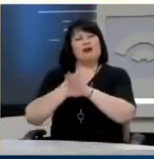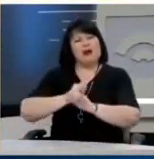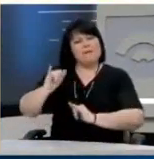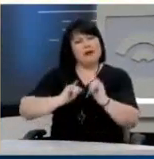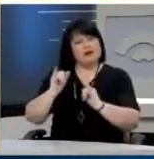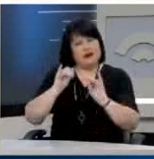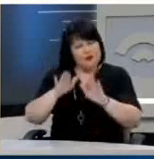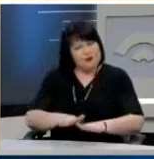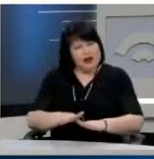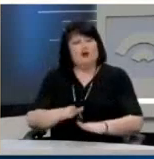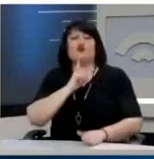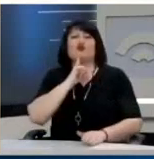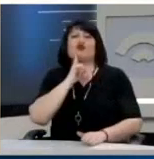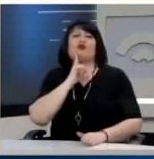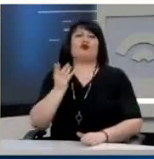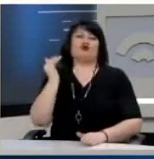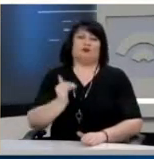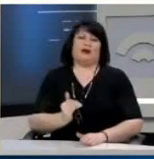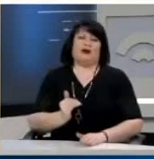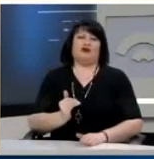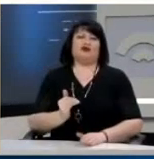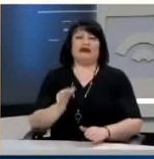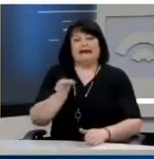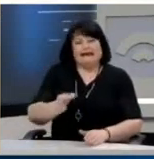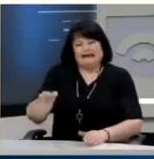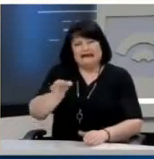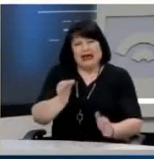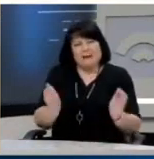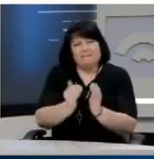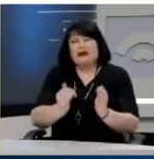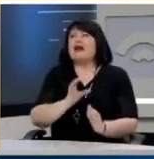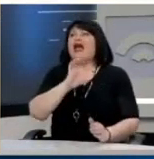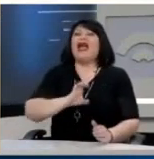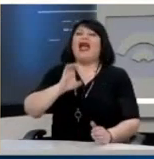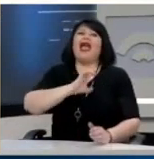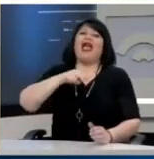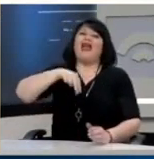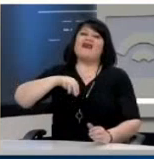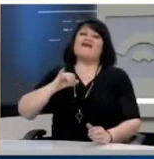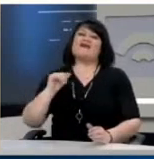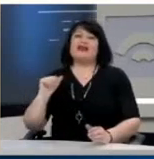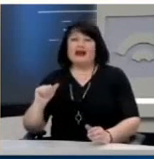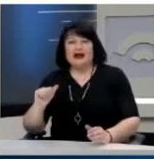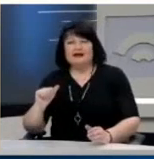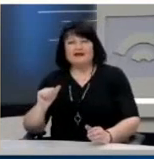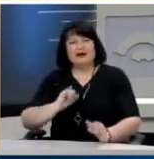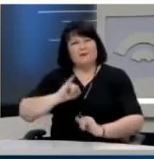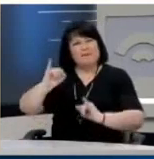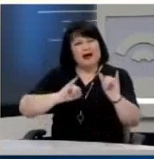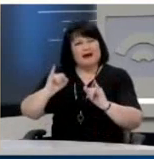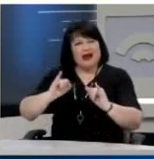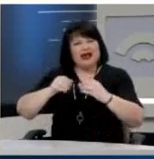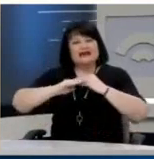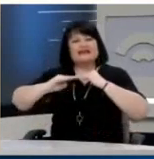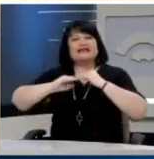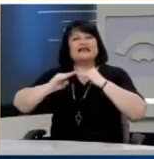περιοχών, όπως μειώσεις για τα μικρά νησιά και στον έμφυα και στη φορολογία, τους ακρίτες μας, και αυτό δεν είναι